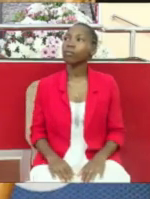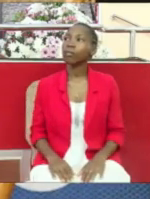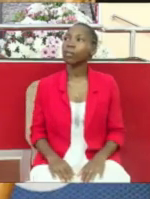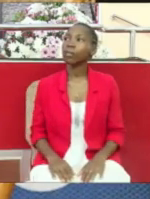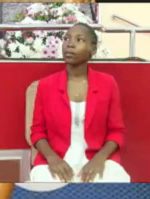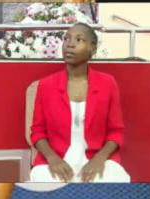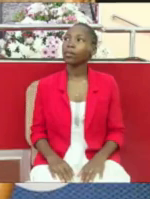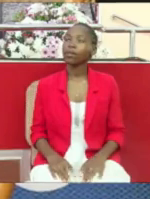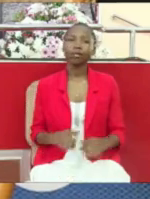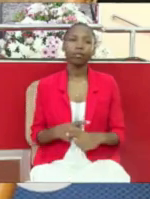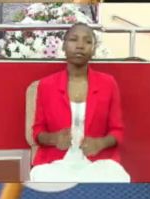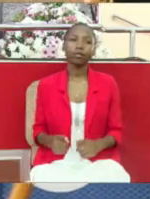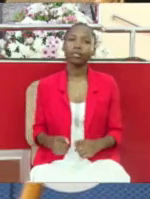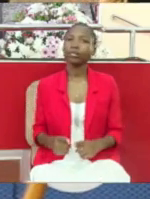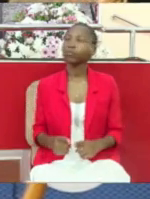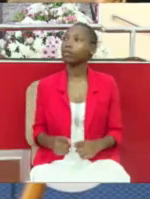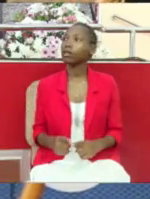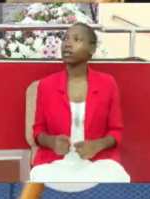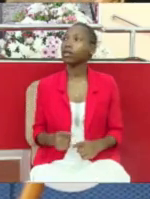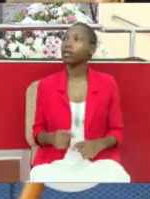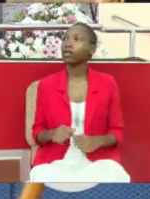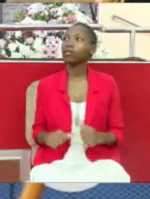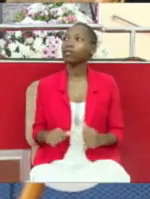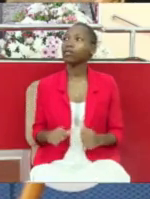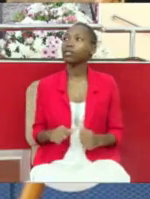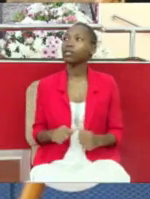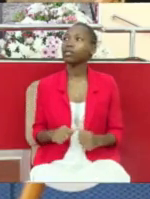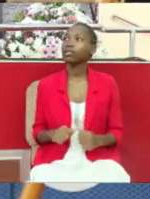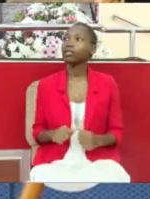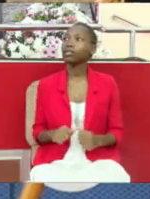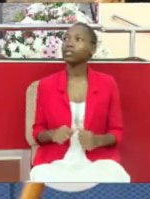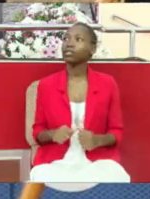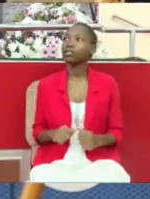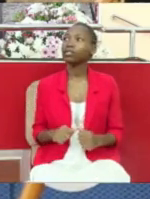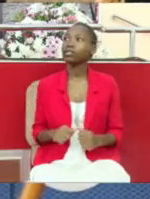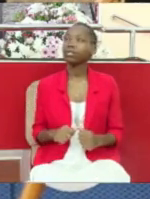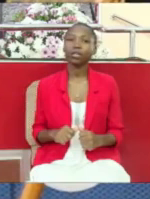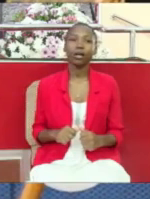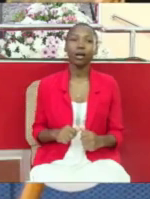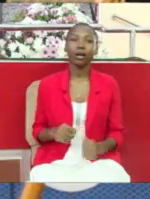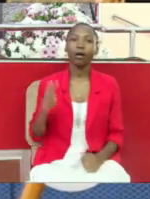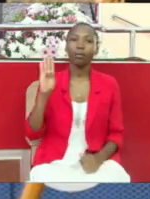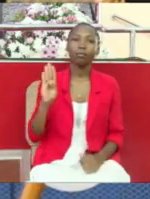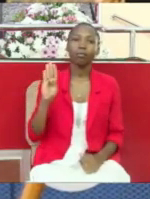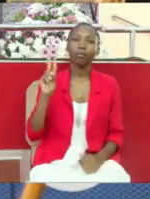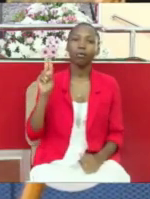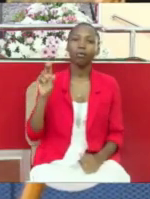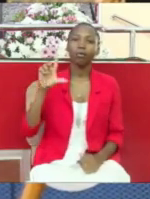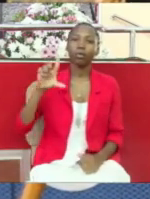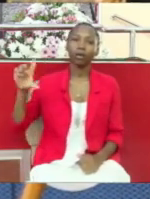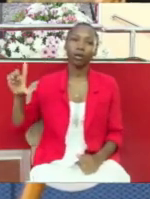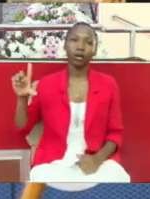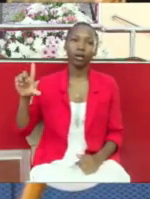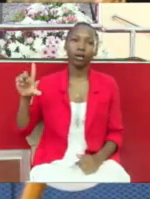The difference tofauti between a bull kati ya fahali na ng'ombe ambaye anaweza kufanya kazi, is it a bull,